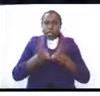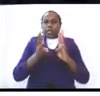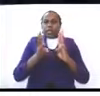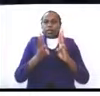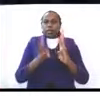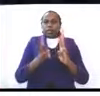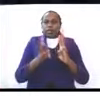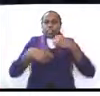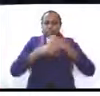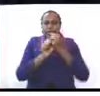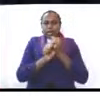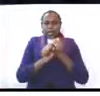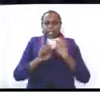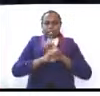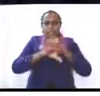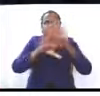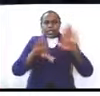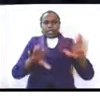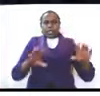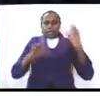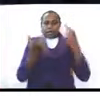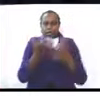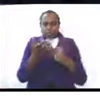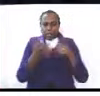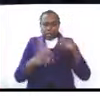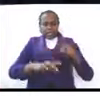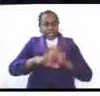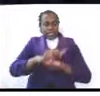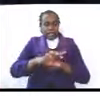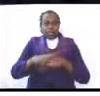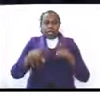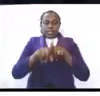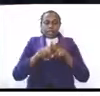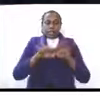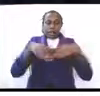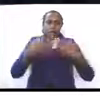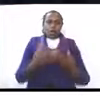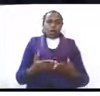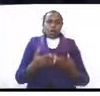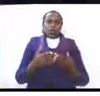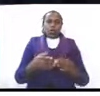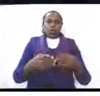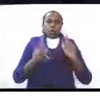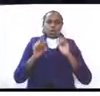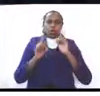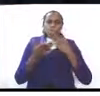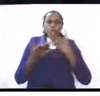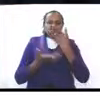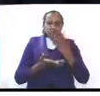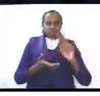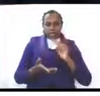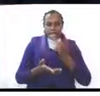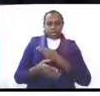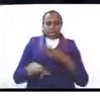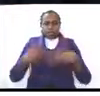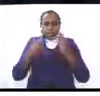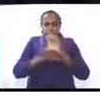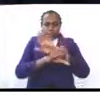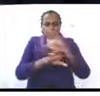kuweza kueneza injili wakati huu. Kama vile umekuwa ukituhimiza kwa neno lako, tupeane injili